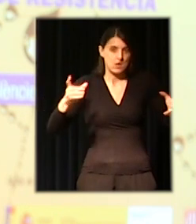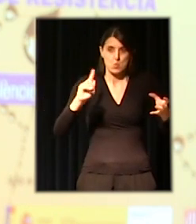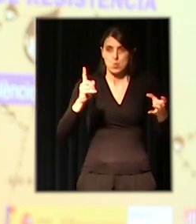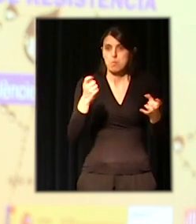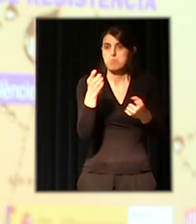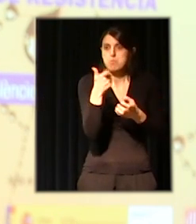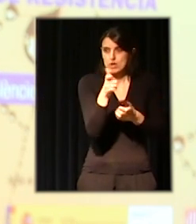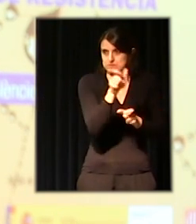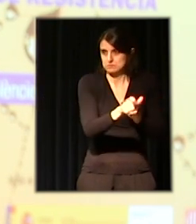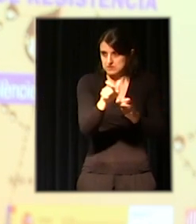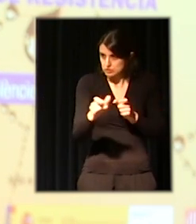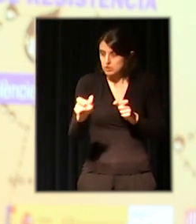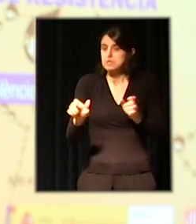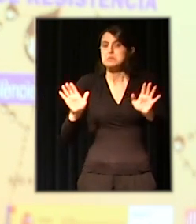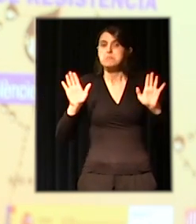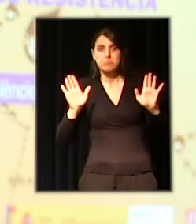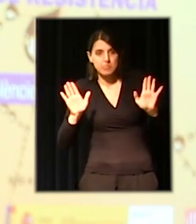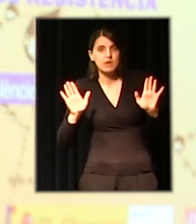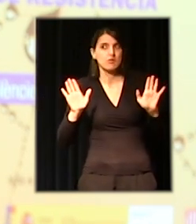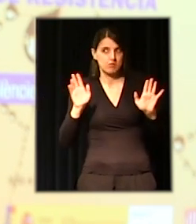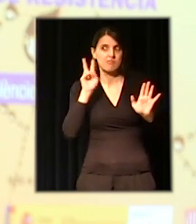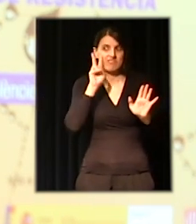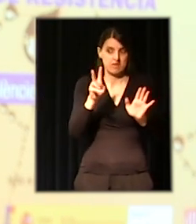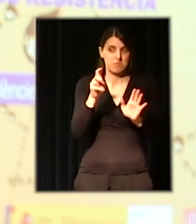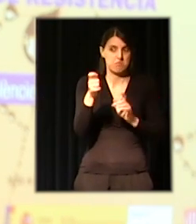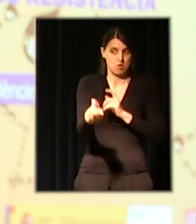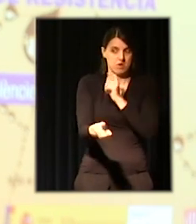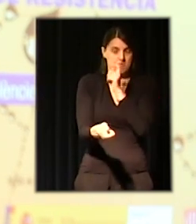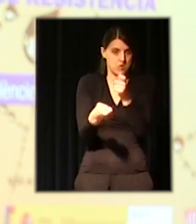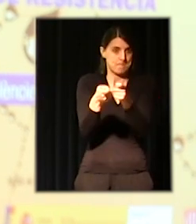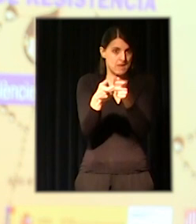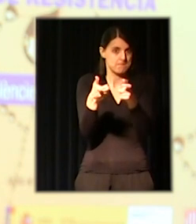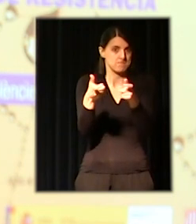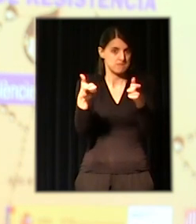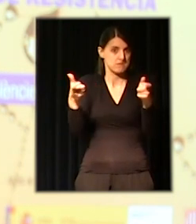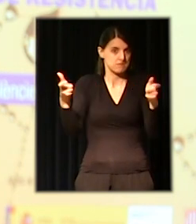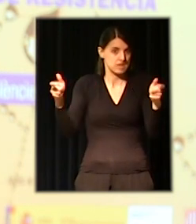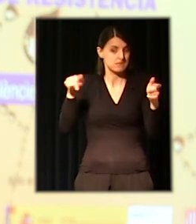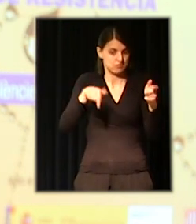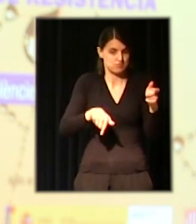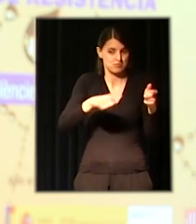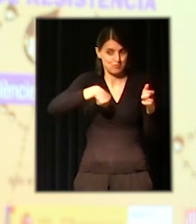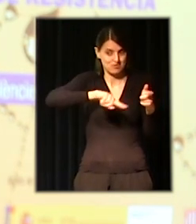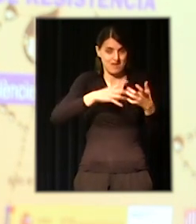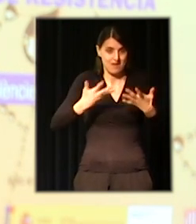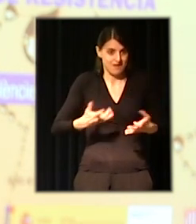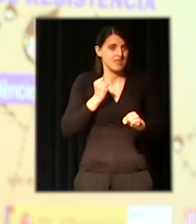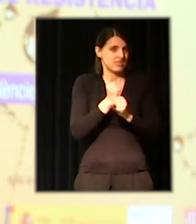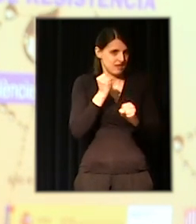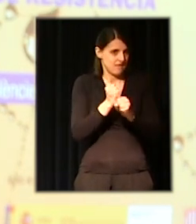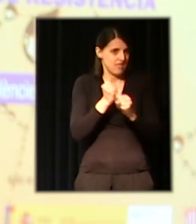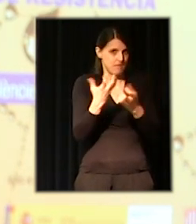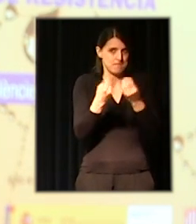parlant, però que preveiem que pot anar creixent. Per tant, en aquest sentit estem també treballant amb algunes